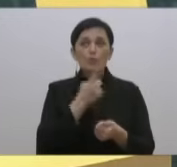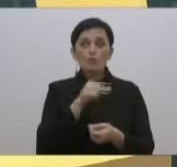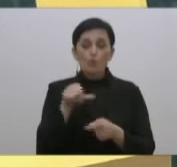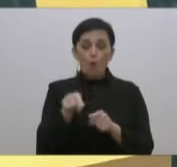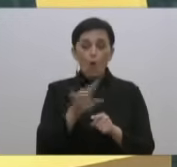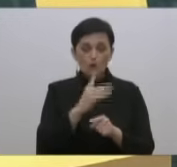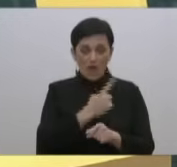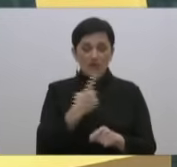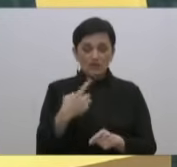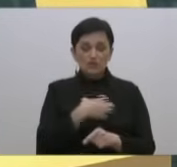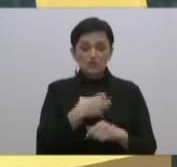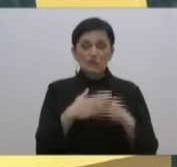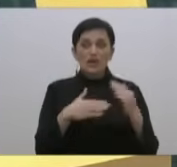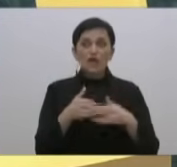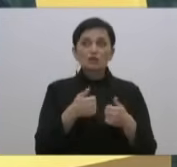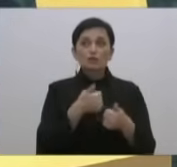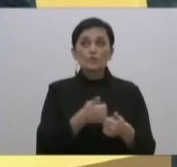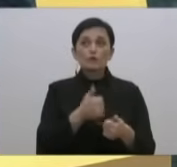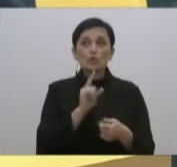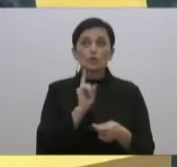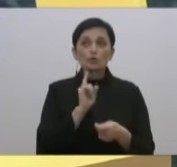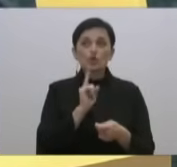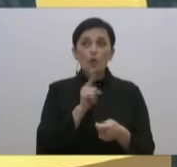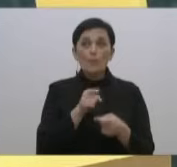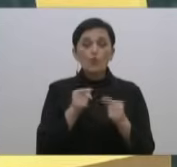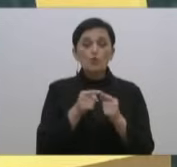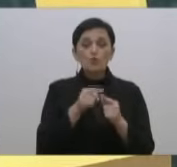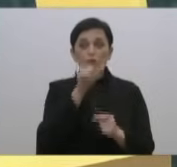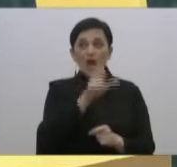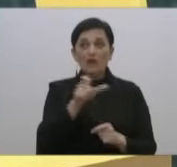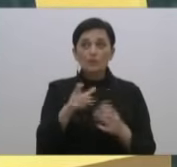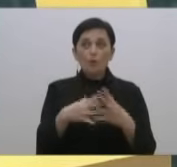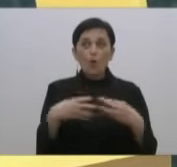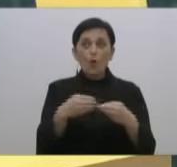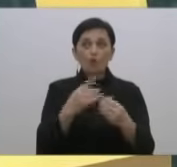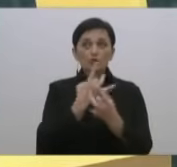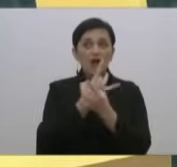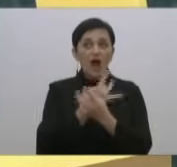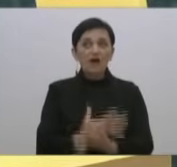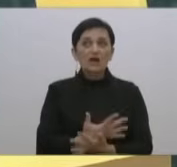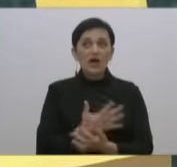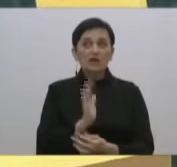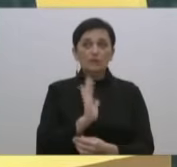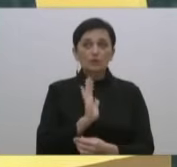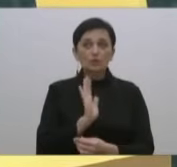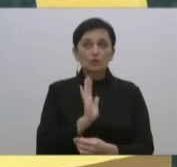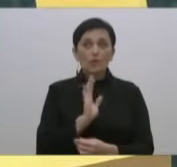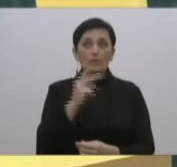ეს, მაგრამ ერთ-ერთი ძირითადი ხელშემწყობი იმისა, რომ ამ კუთხით ადამიანები და ოჯახები არ